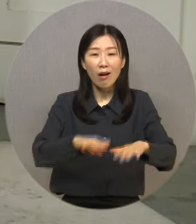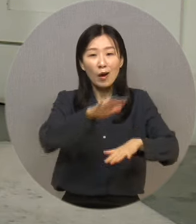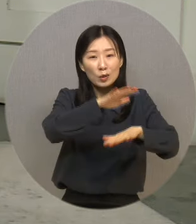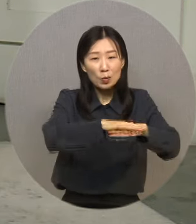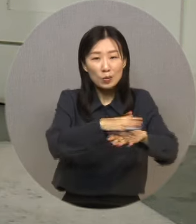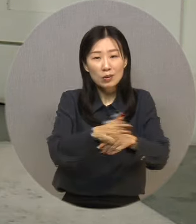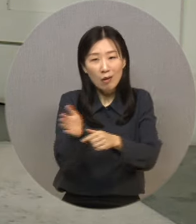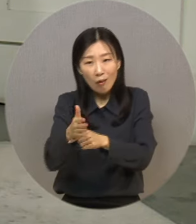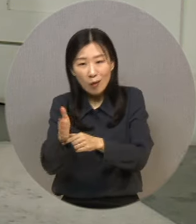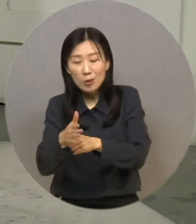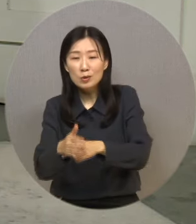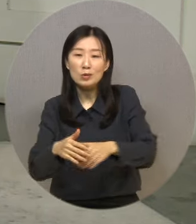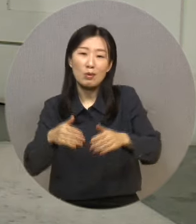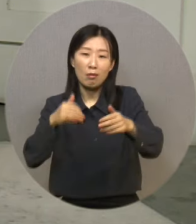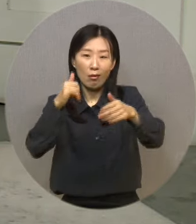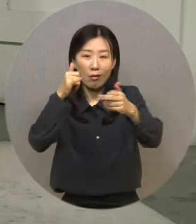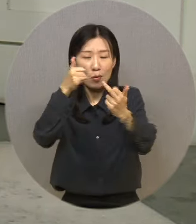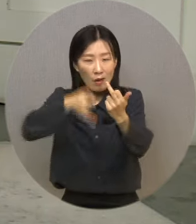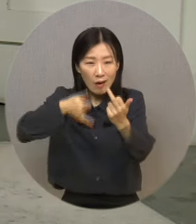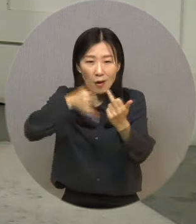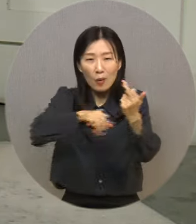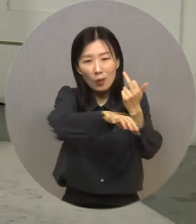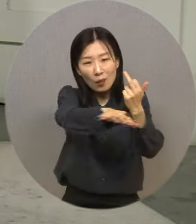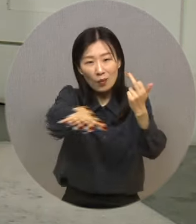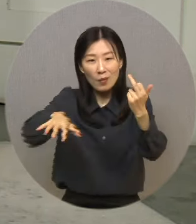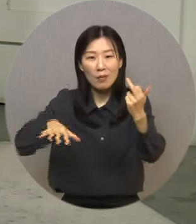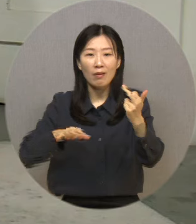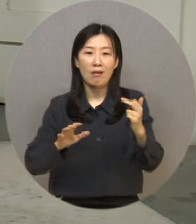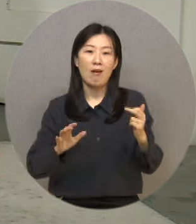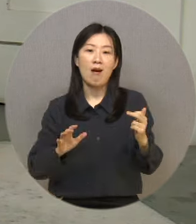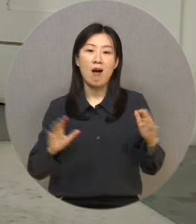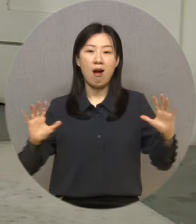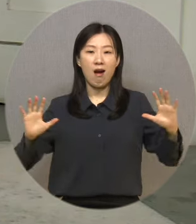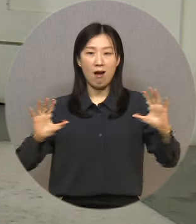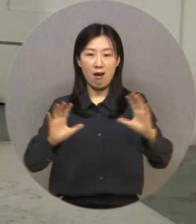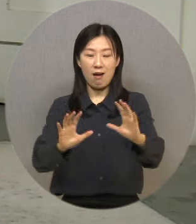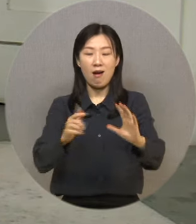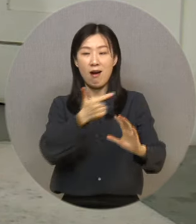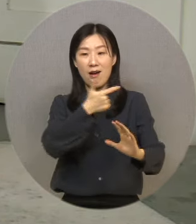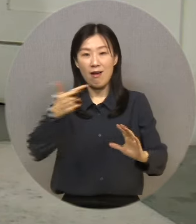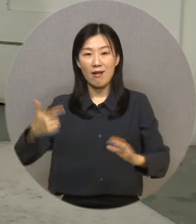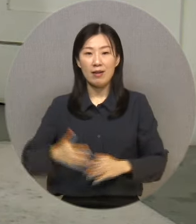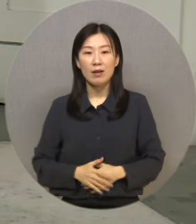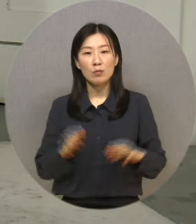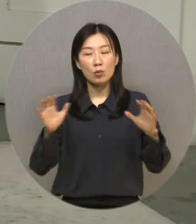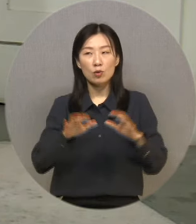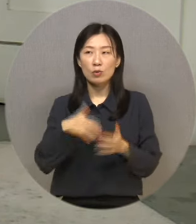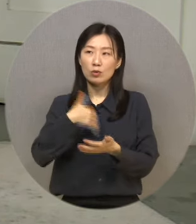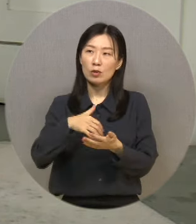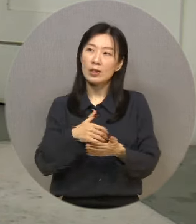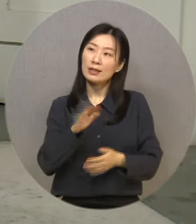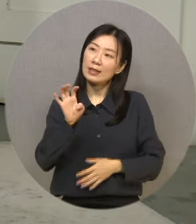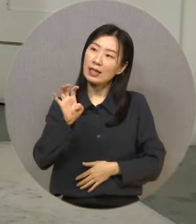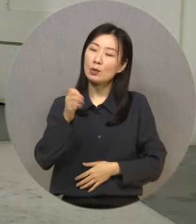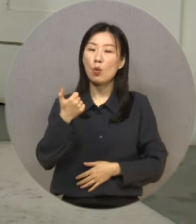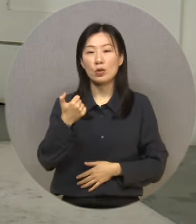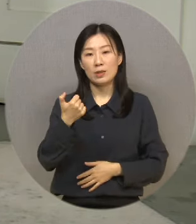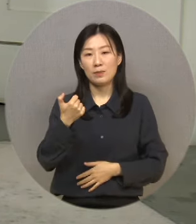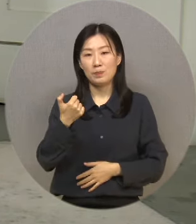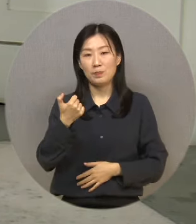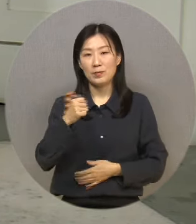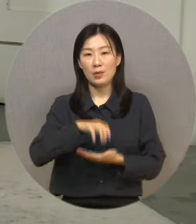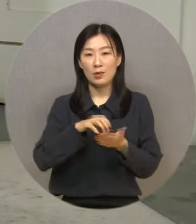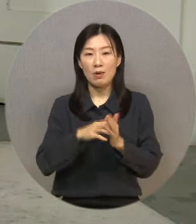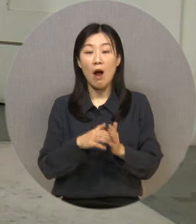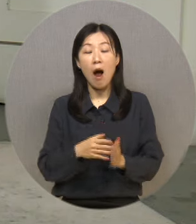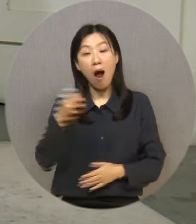독산도 막 야 예. 해갖고 예, 예. 어마어마한 대가족이 오시는구나. 네. 예, 예, 예. 아. 모이면 4, 50명 모입니다. 예, 우리가 예. 손자들까지.